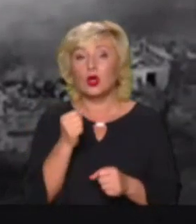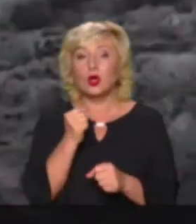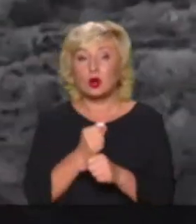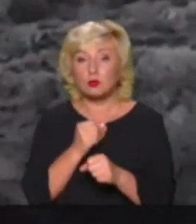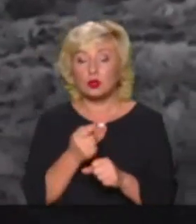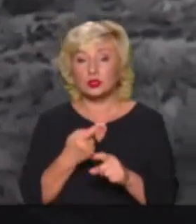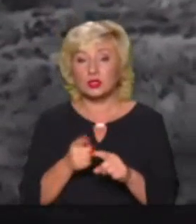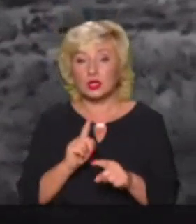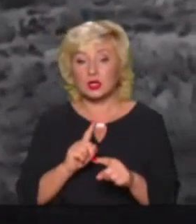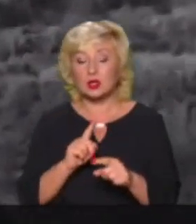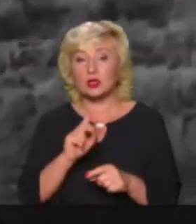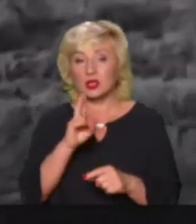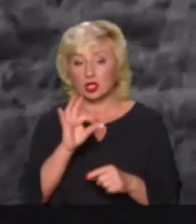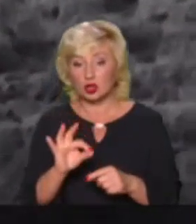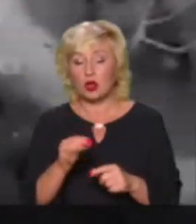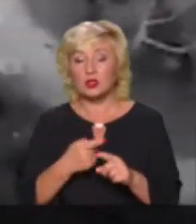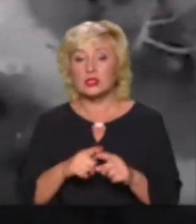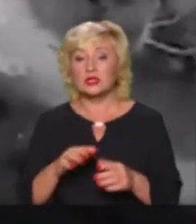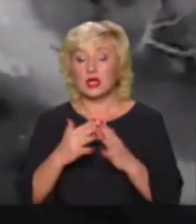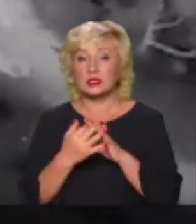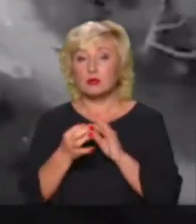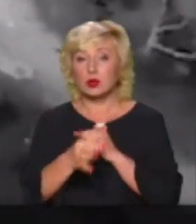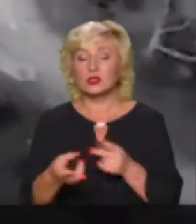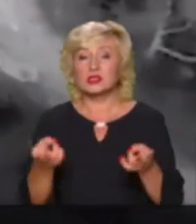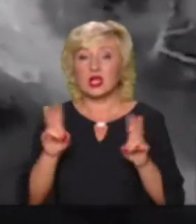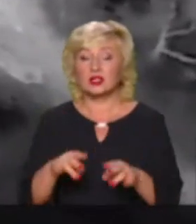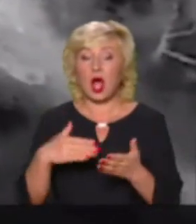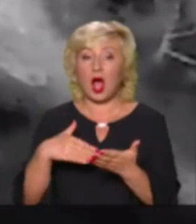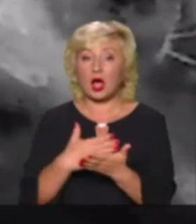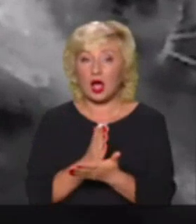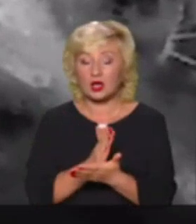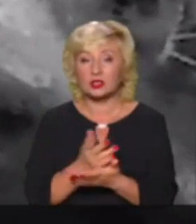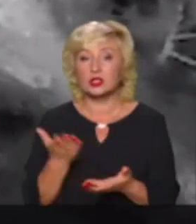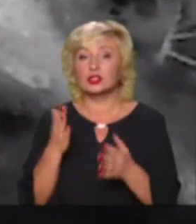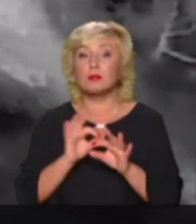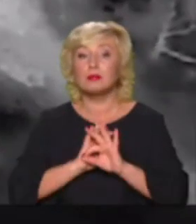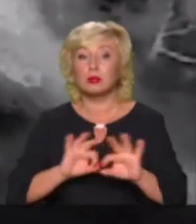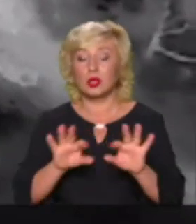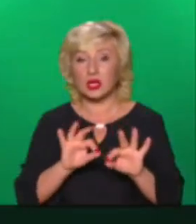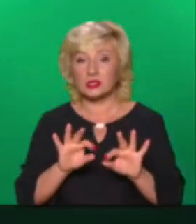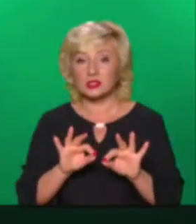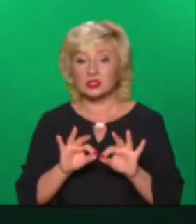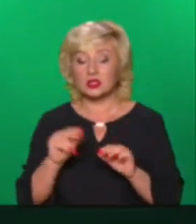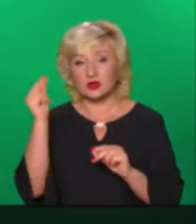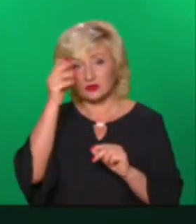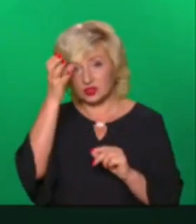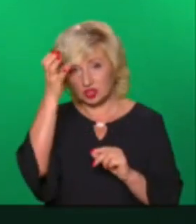це населений пункт який залишився лише на карті якщо пояснення вчення